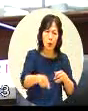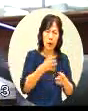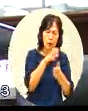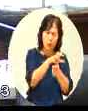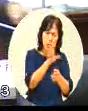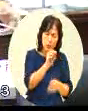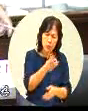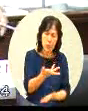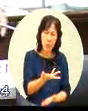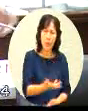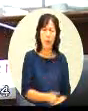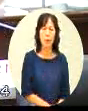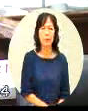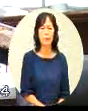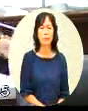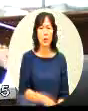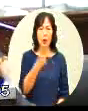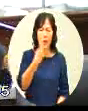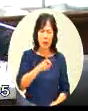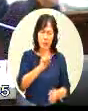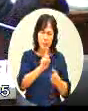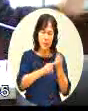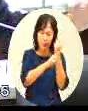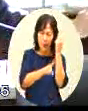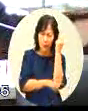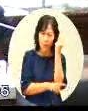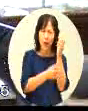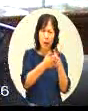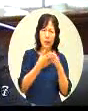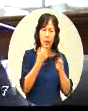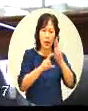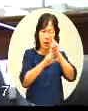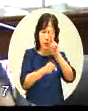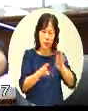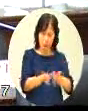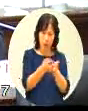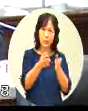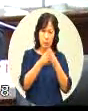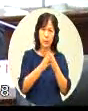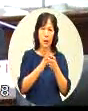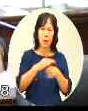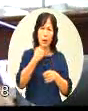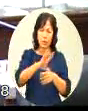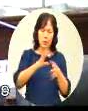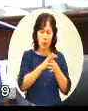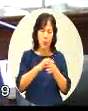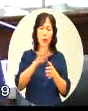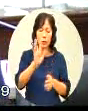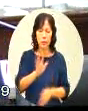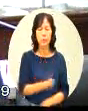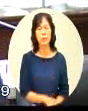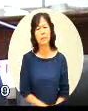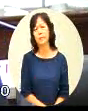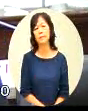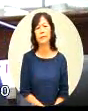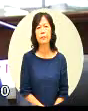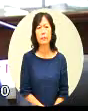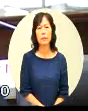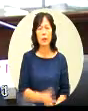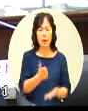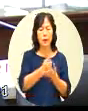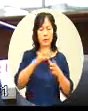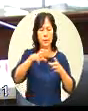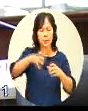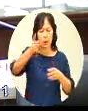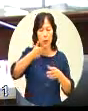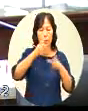强制性？局长，或者我们用法律，我们一定要是十二月就要开通了，我们很关心这个议题。好，局长请回答一下。